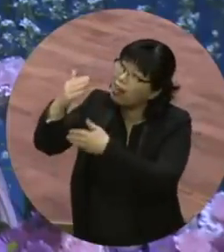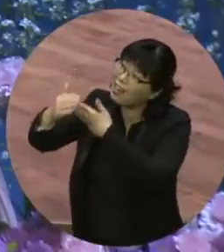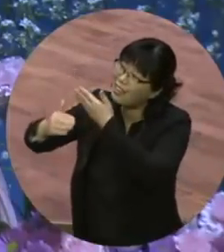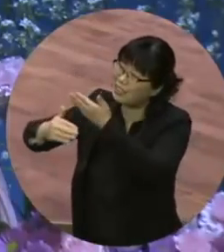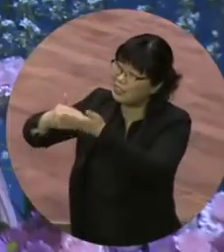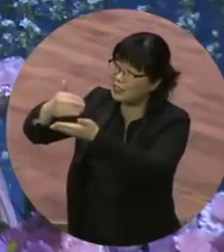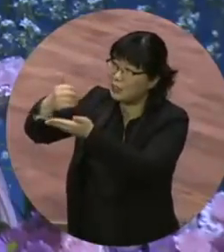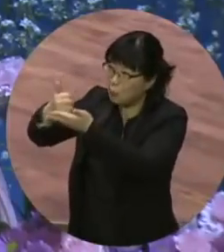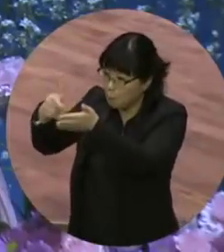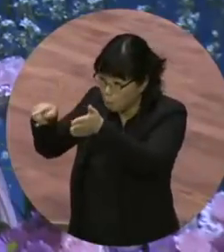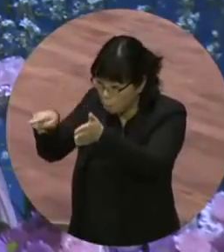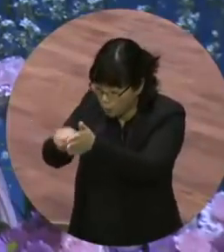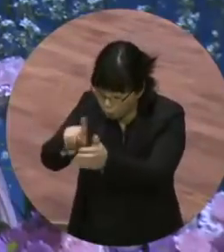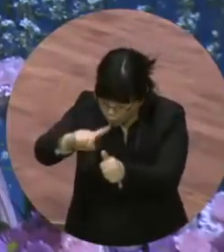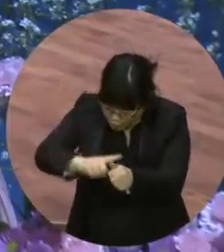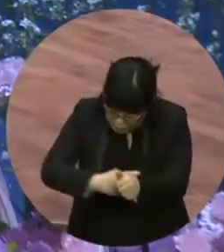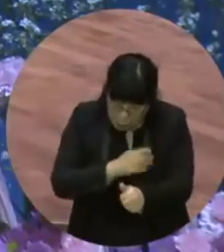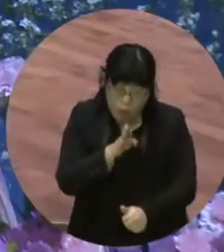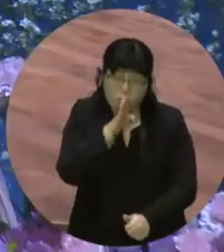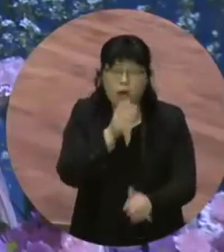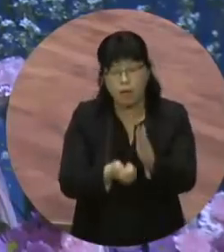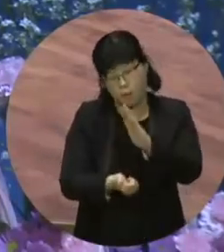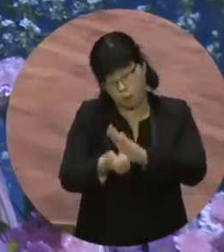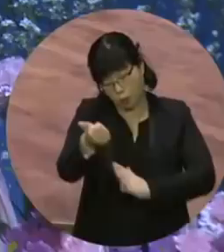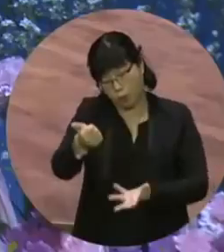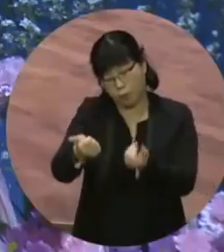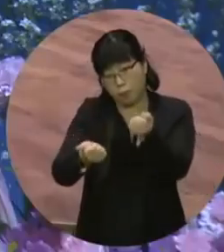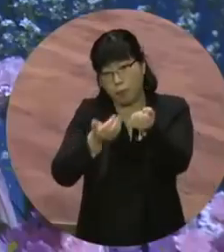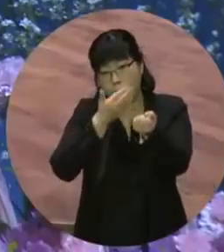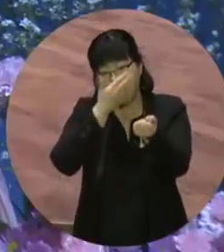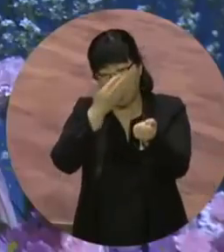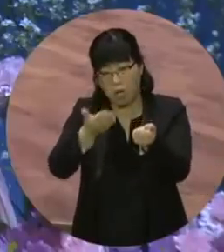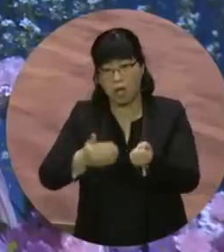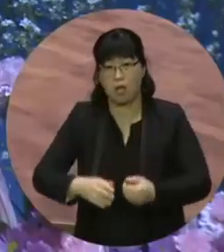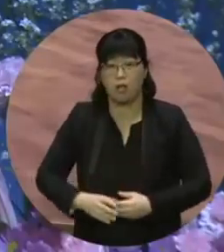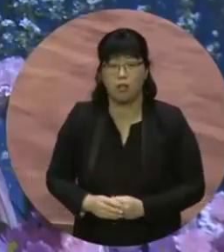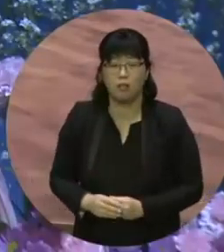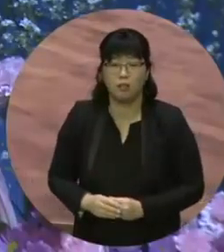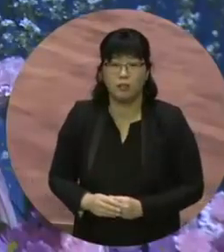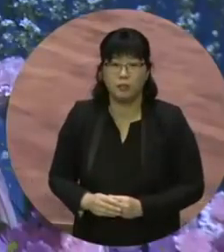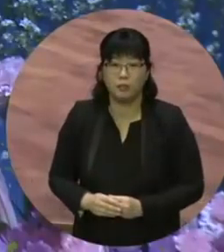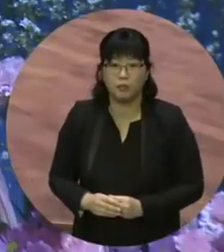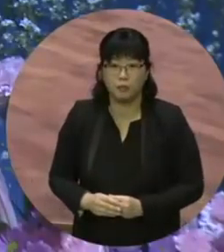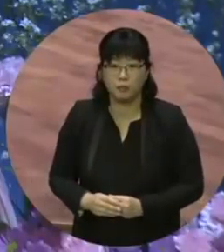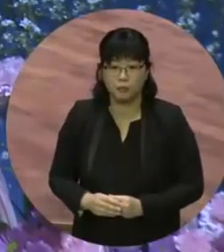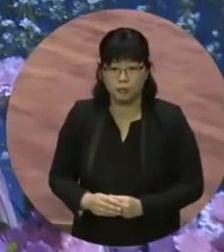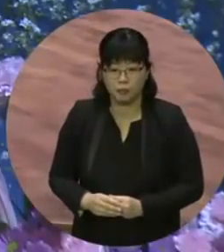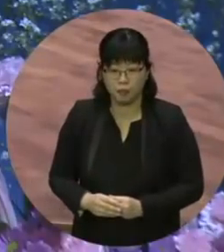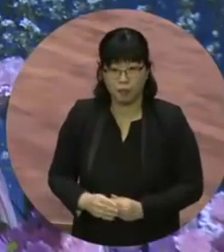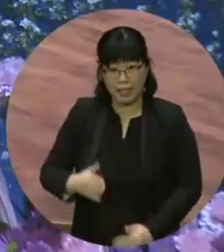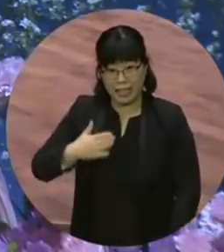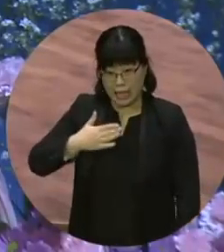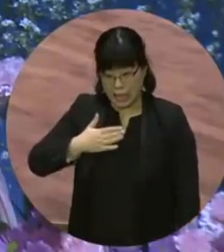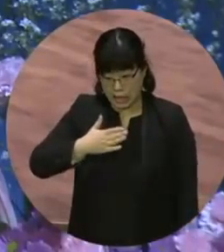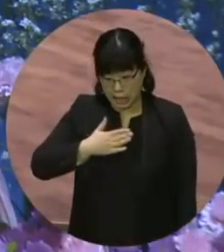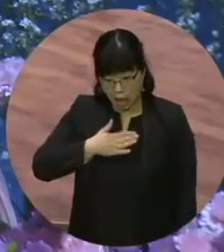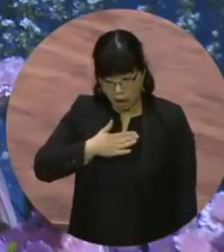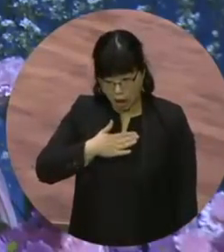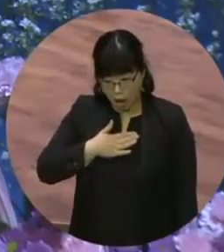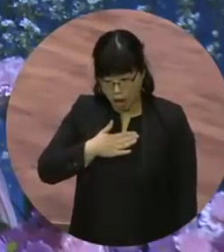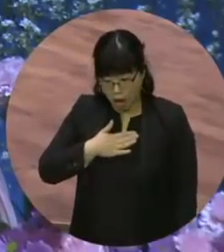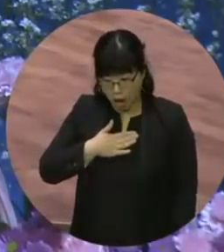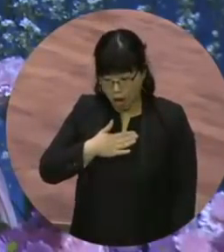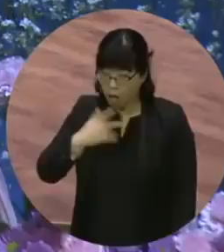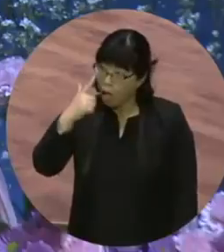것은 전능자 하나님께서 바로 나의